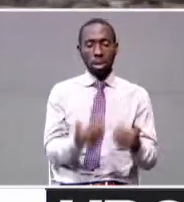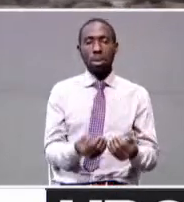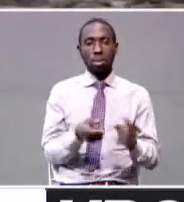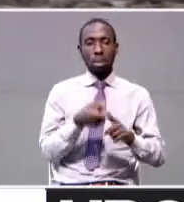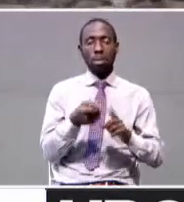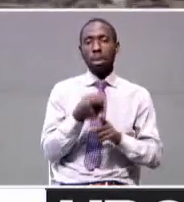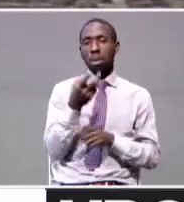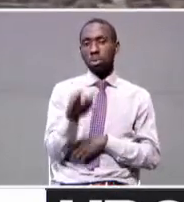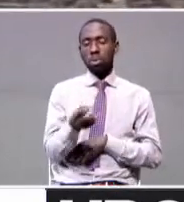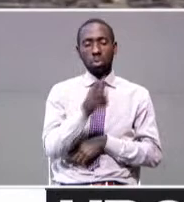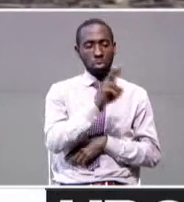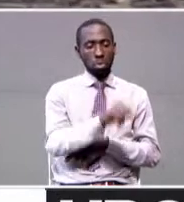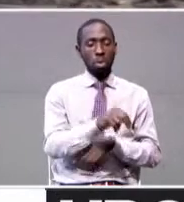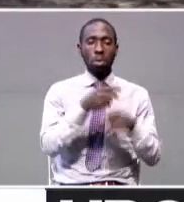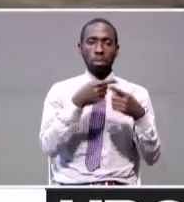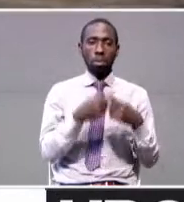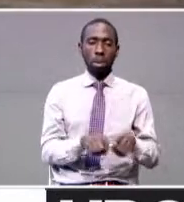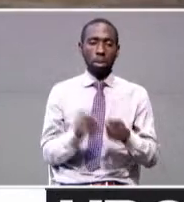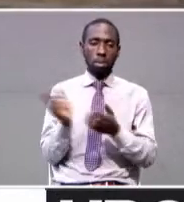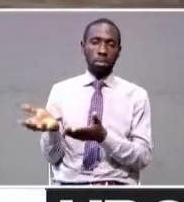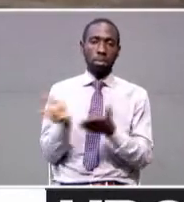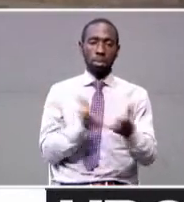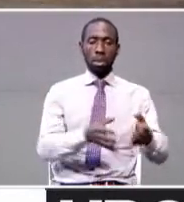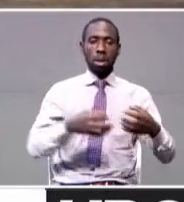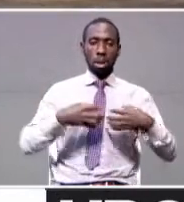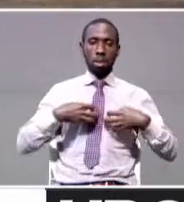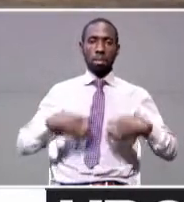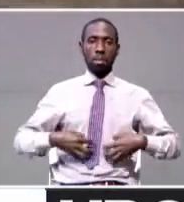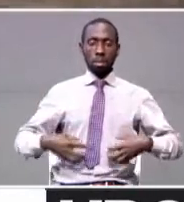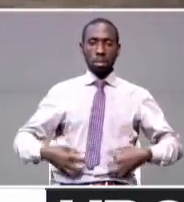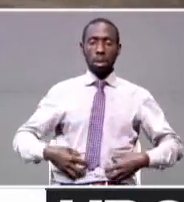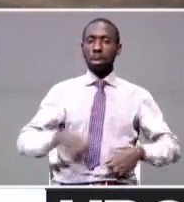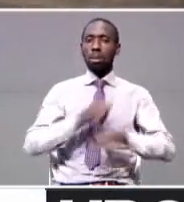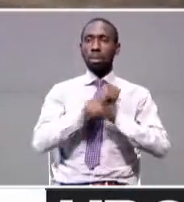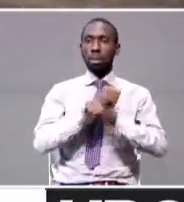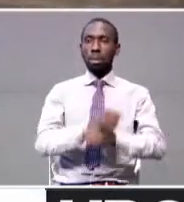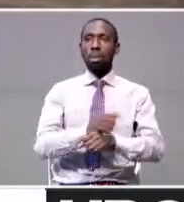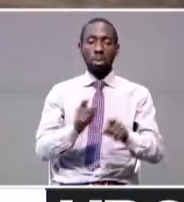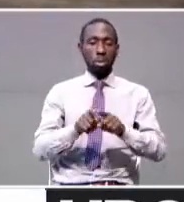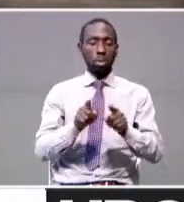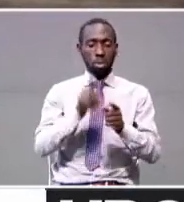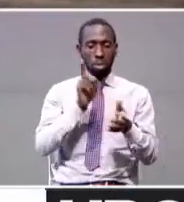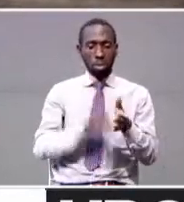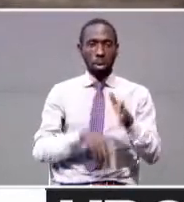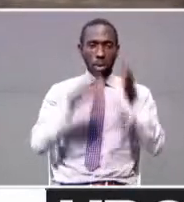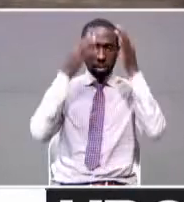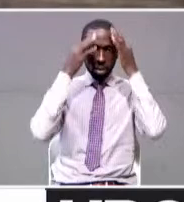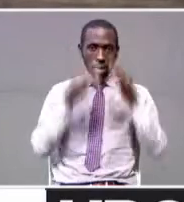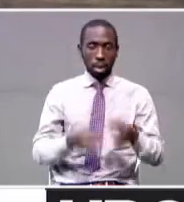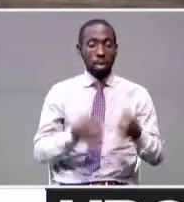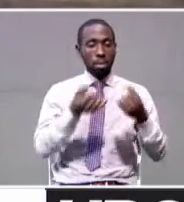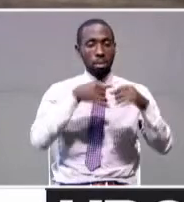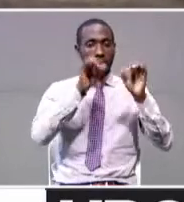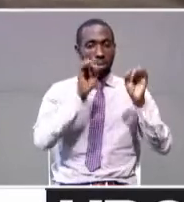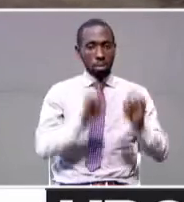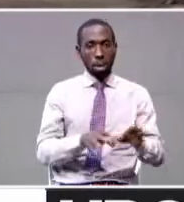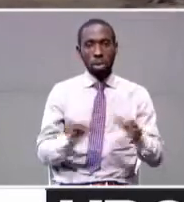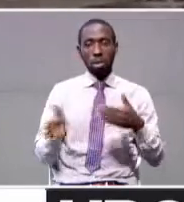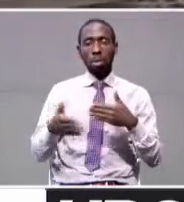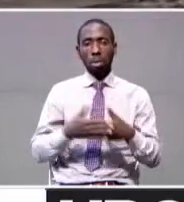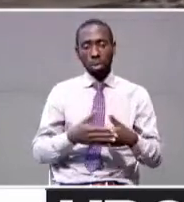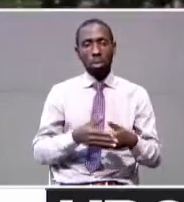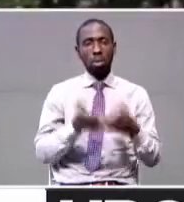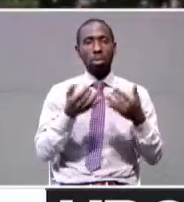eky'emyezi ebiri, wabula baakuleeta amagye okukuuma ate ebisaliddwawo bwe bitaateekebwe mu nkola eky'okugiggala